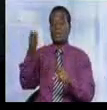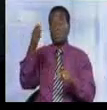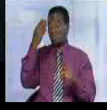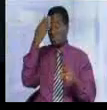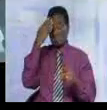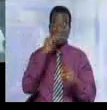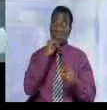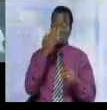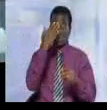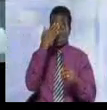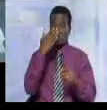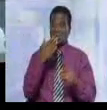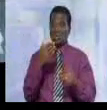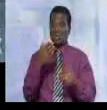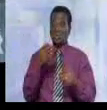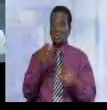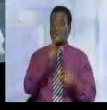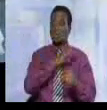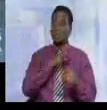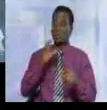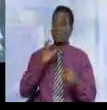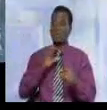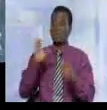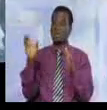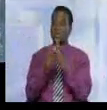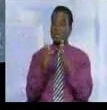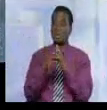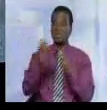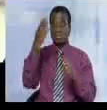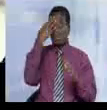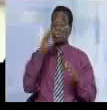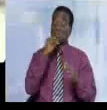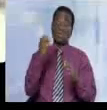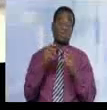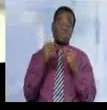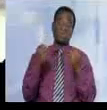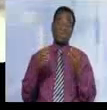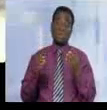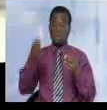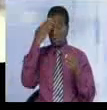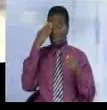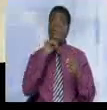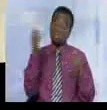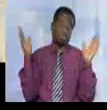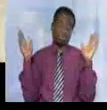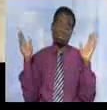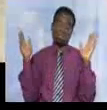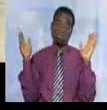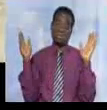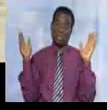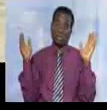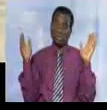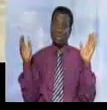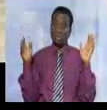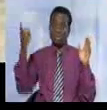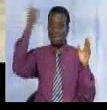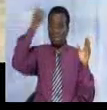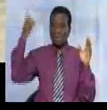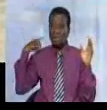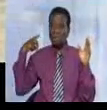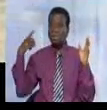de la population. Le Conseil constitutionnel, je ne maîtrise pas trop. Je ne connais pas. Les députés doivent